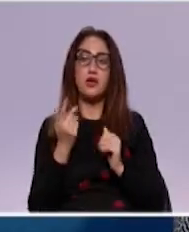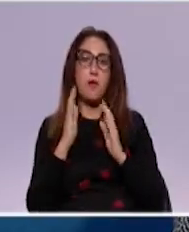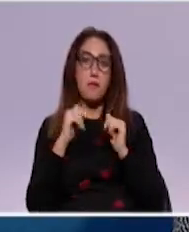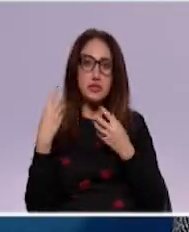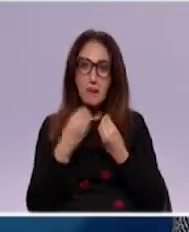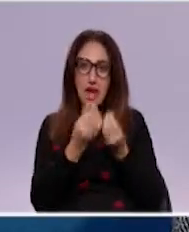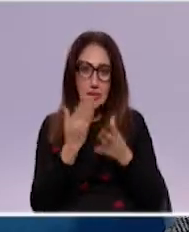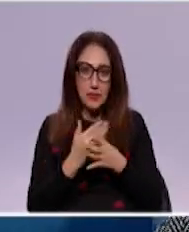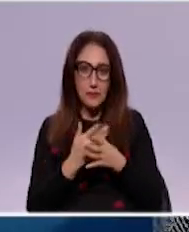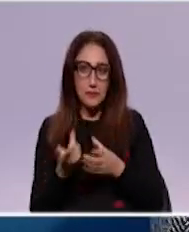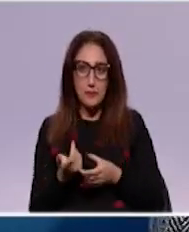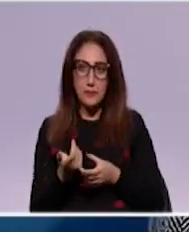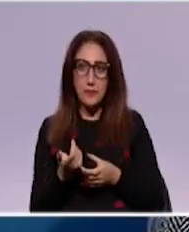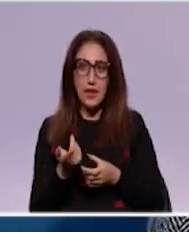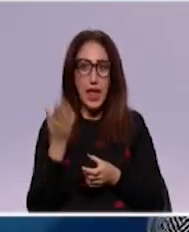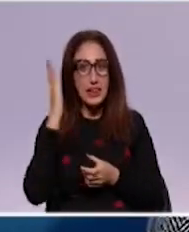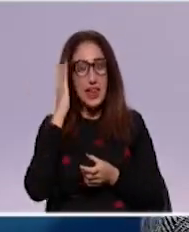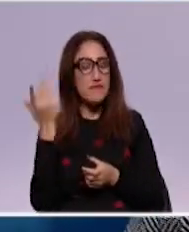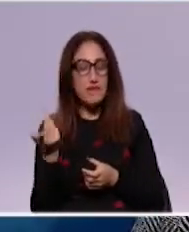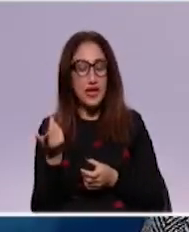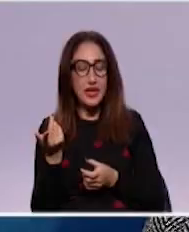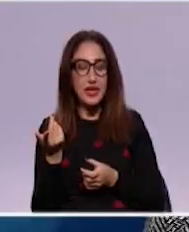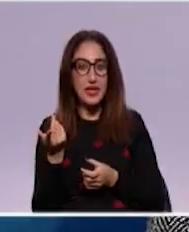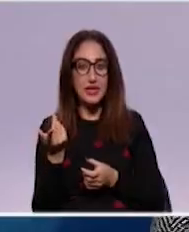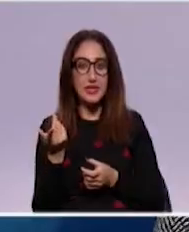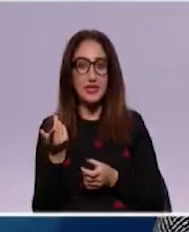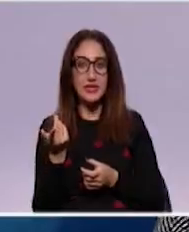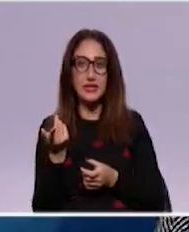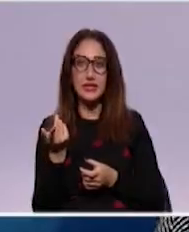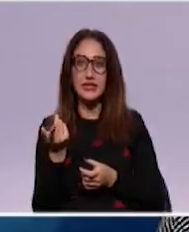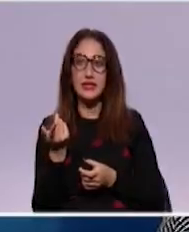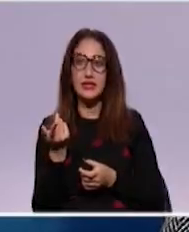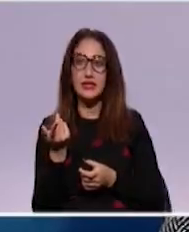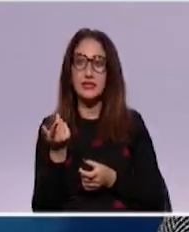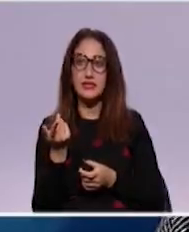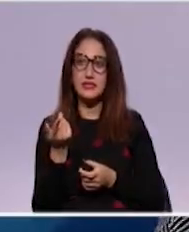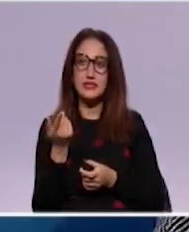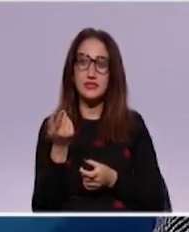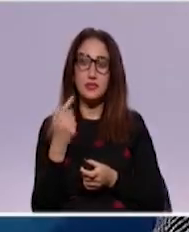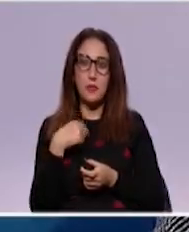فين؟ عندك حته تبات فيها؟ عندك مش عارف. قال لي انا جاي وجايب المنتج.